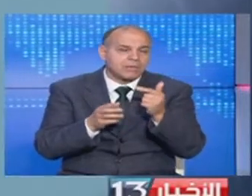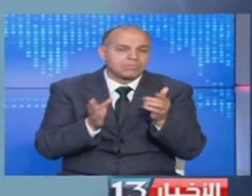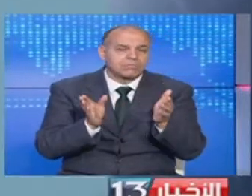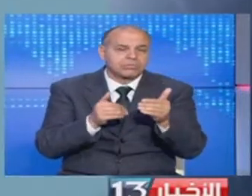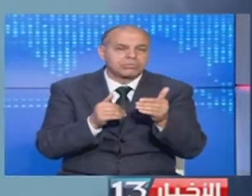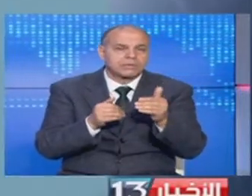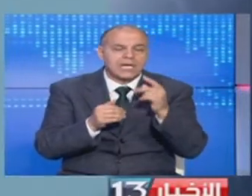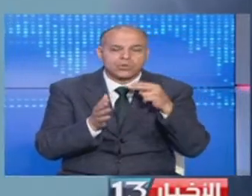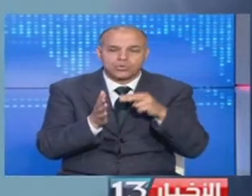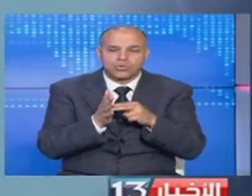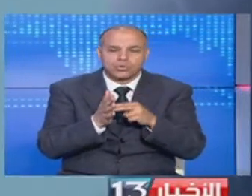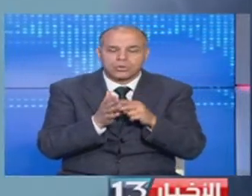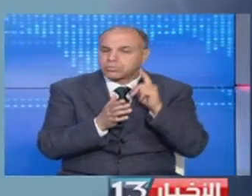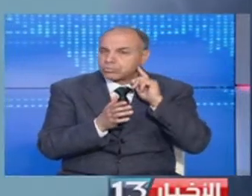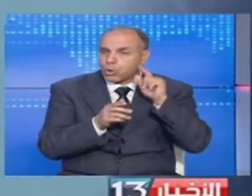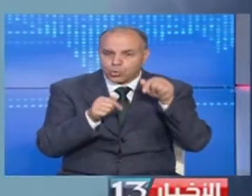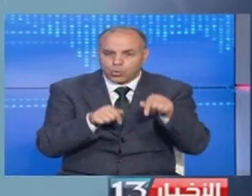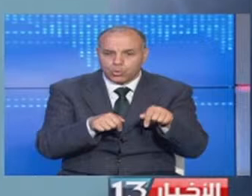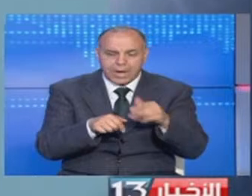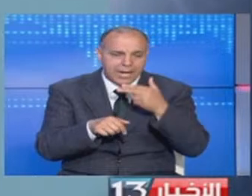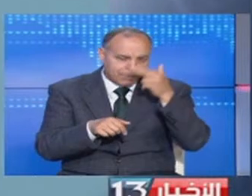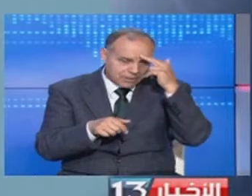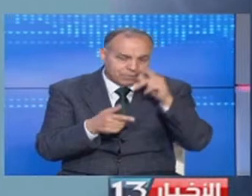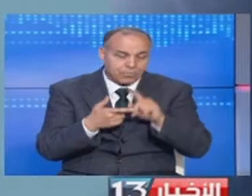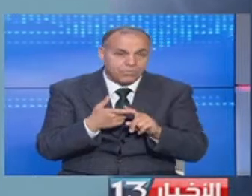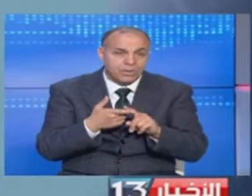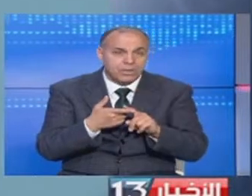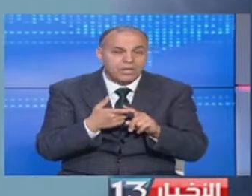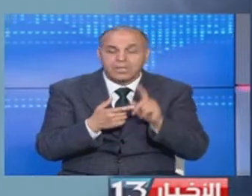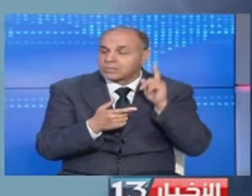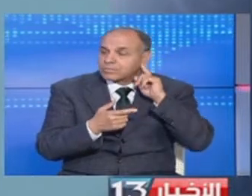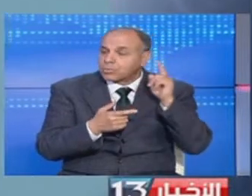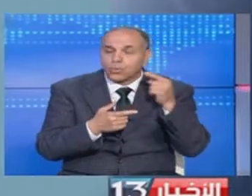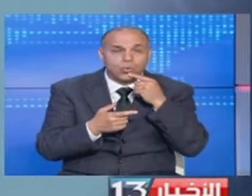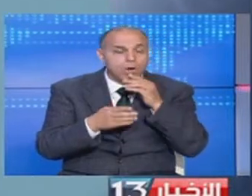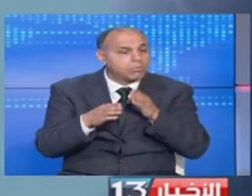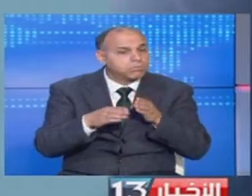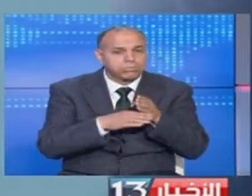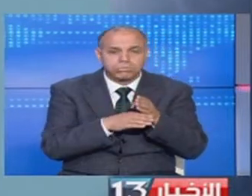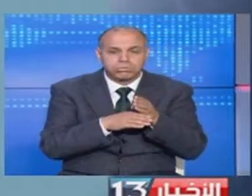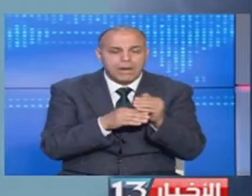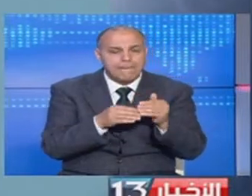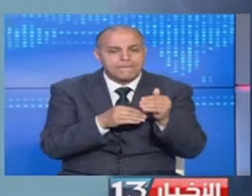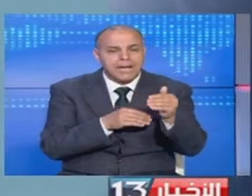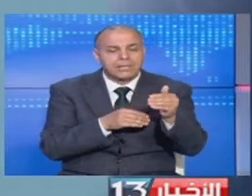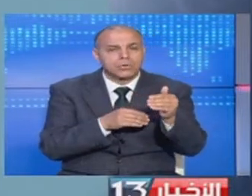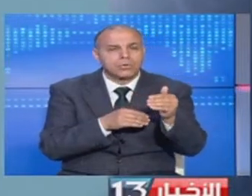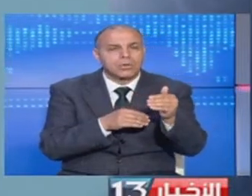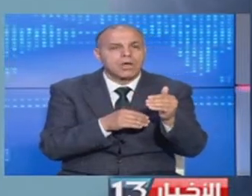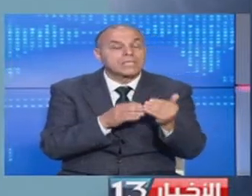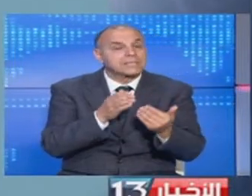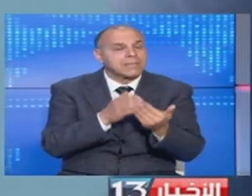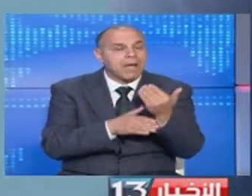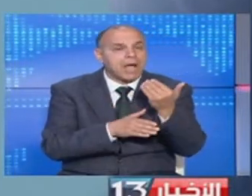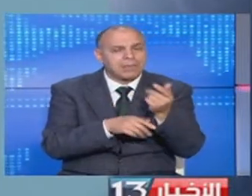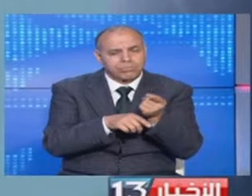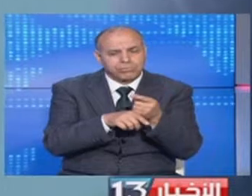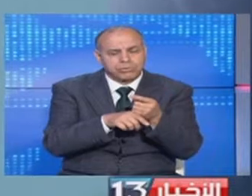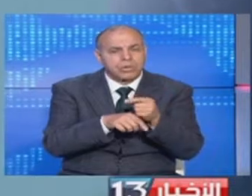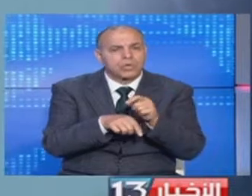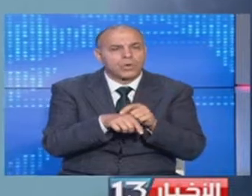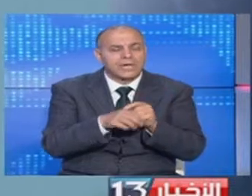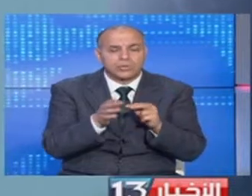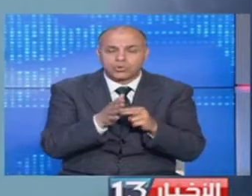العربيه السوريه للانباء اليوم الخميس الماستر اضاف ان الهجوم نفذ بعيد الواحده ونصف جراب دقائق بتوقيت